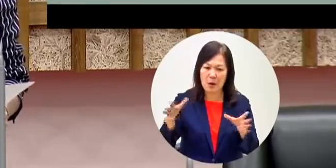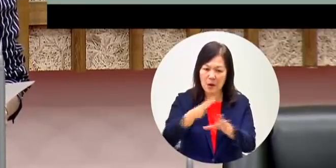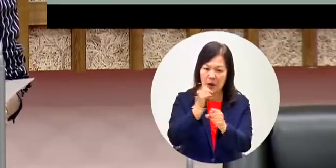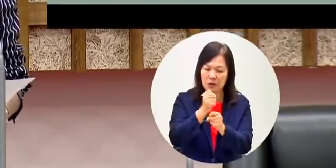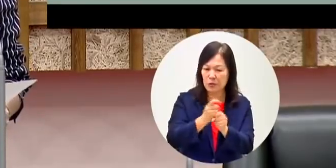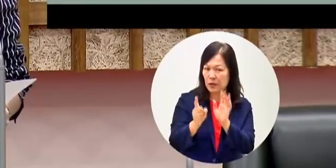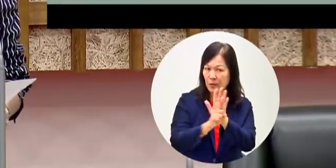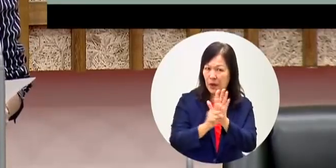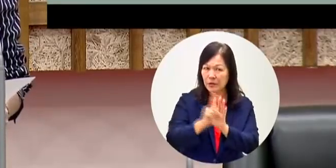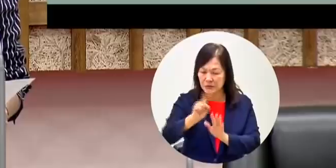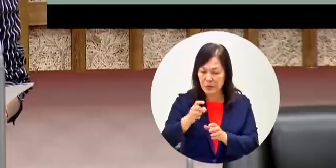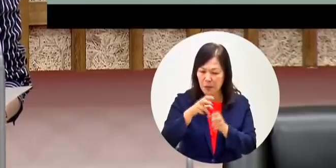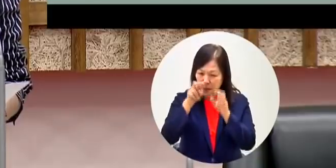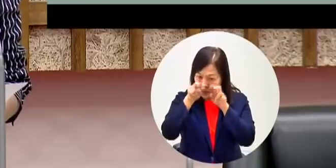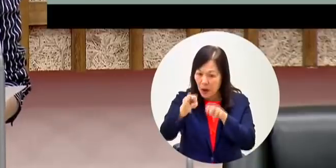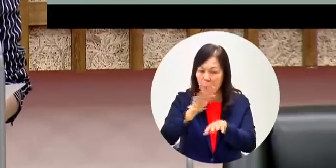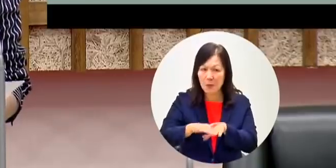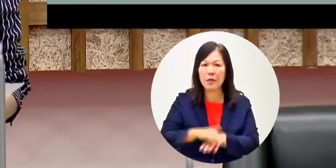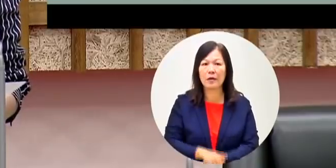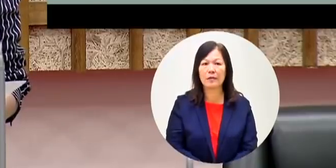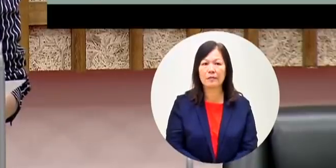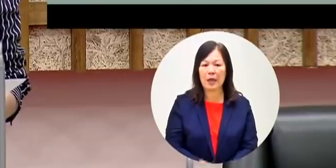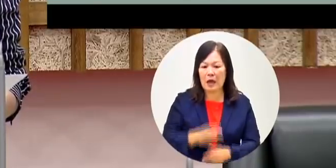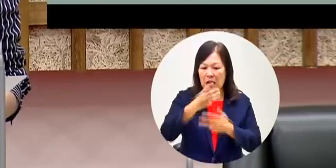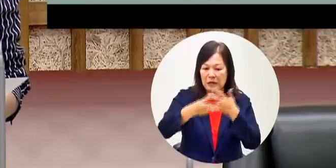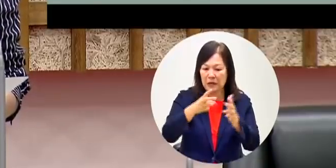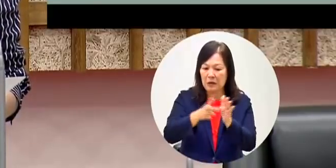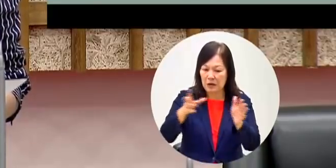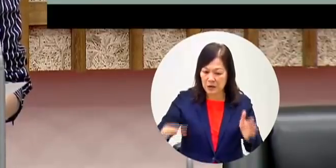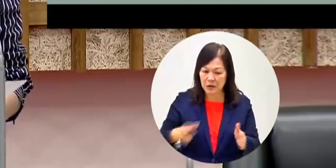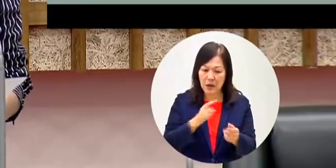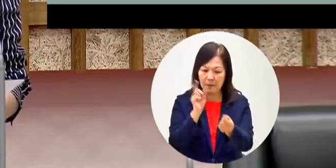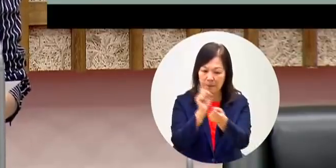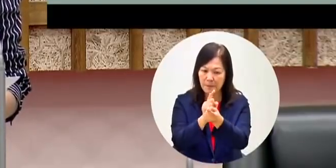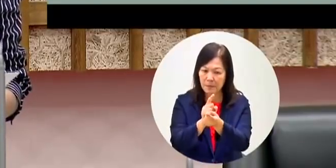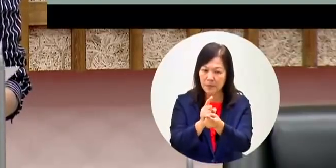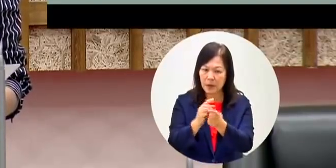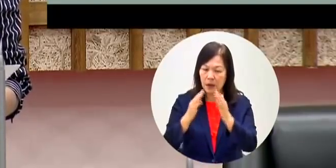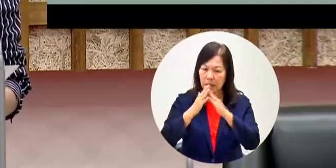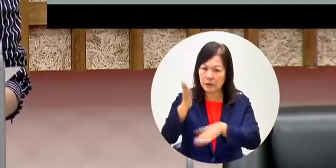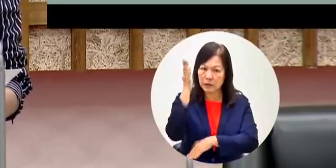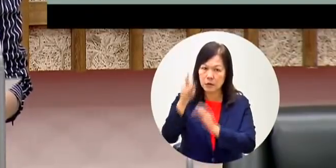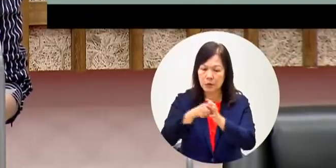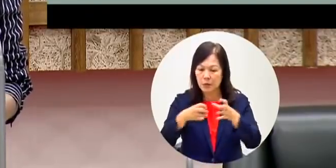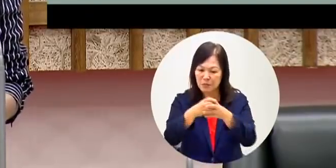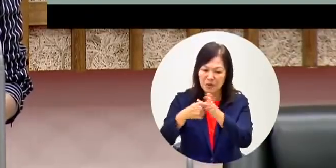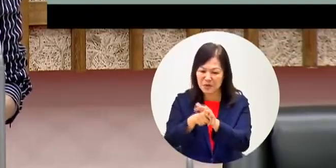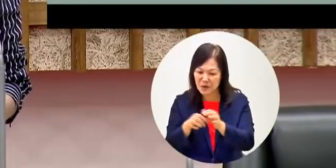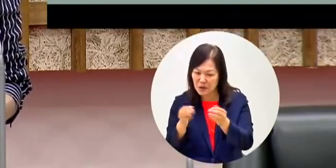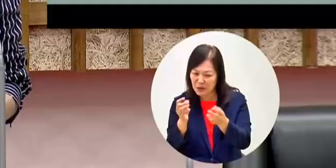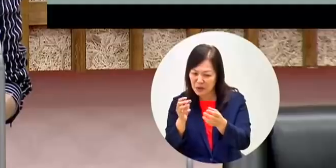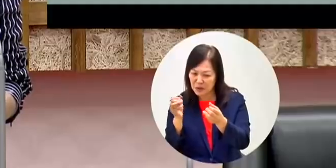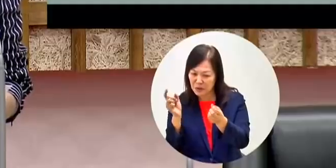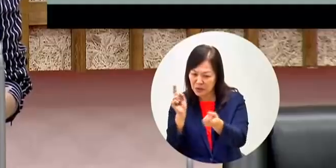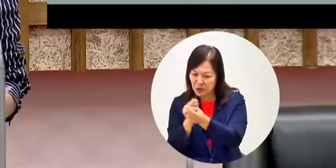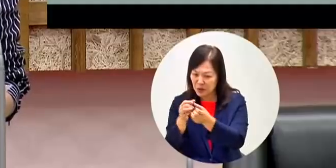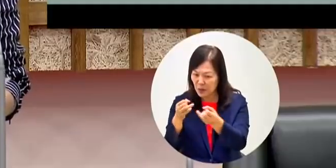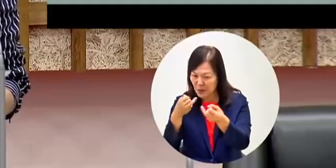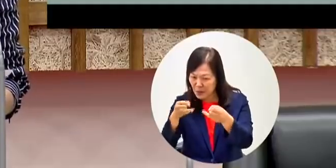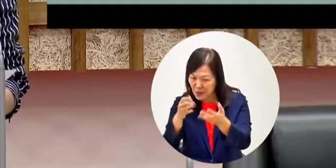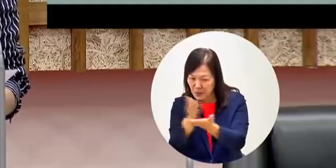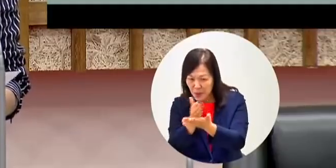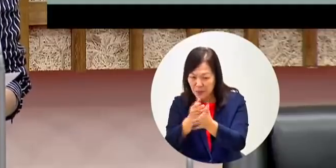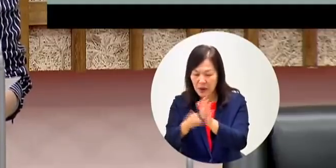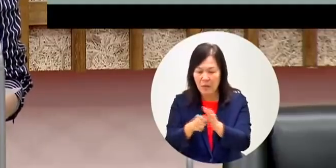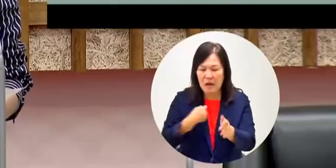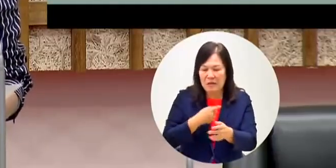在三周之内要帮市府团队的表现来打分数，说实在的，可能太过于严格，也太过